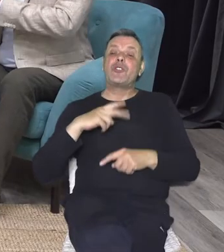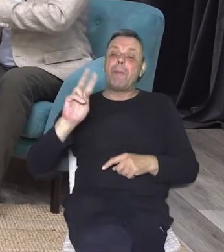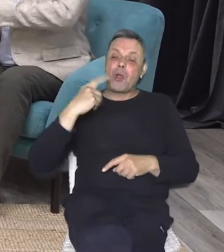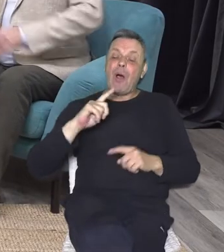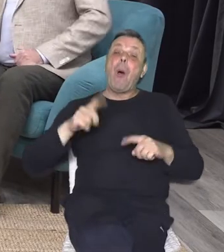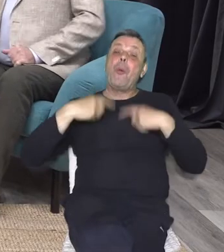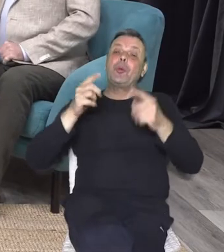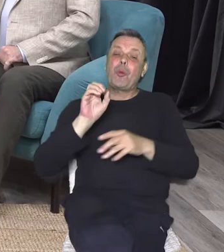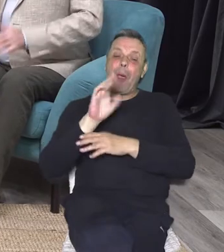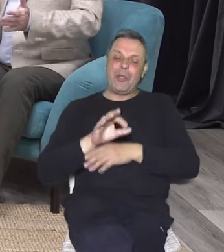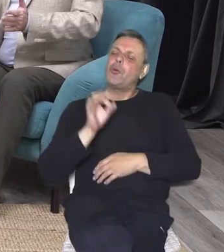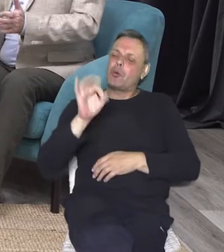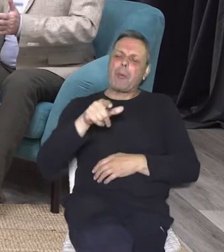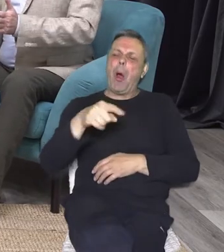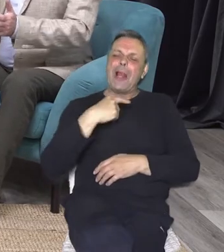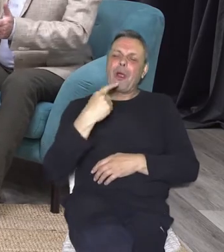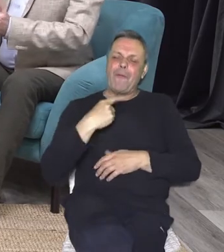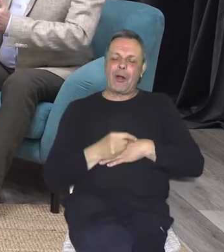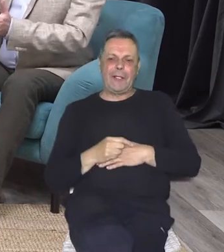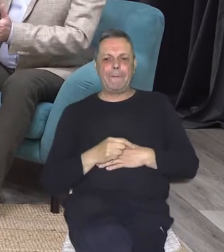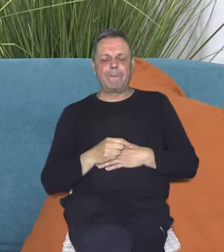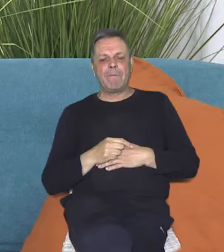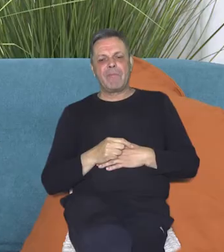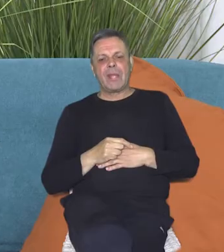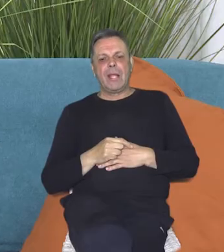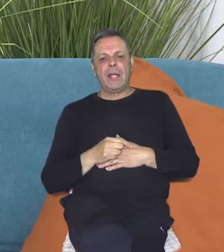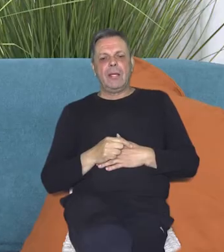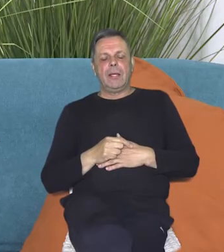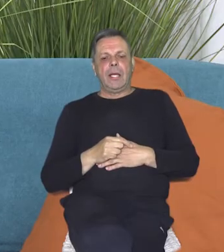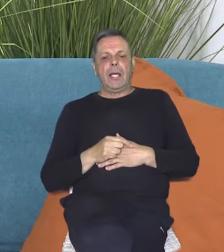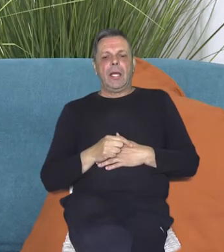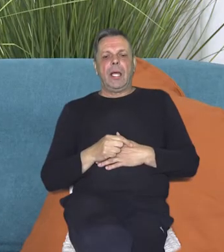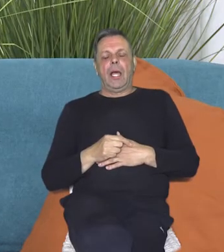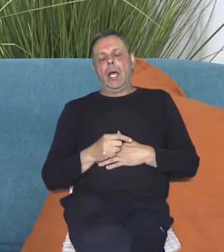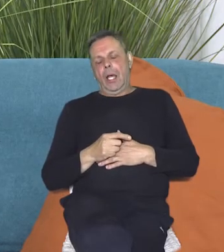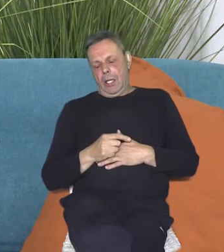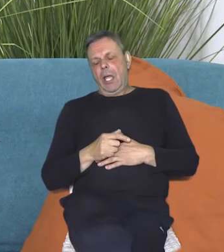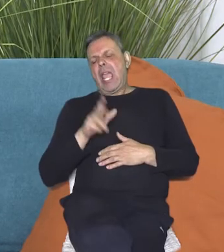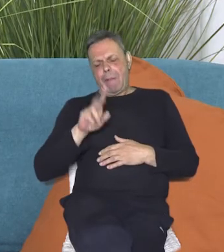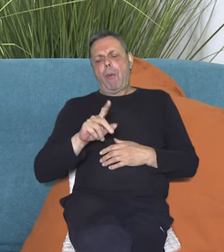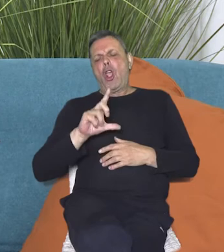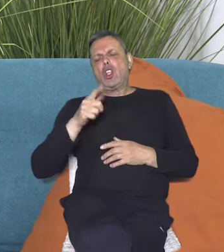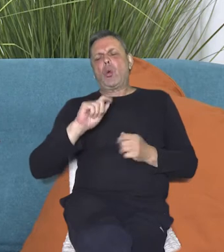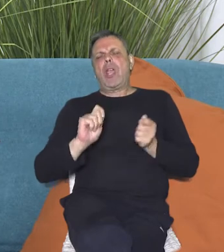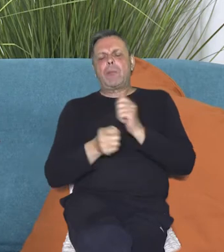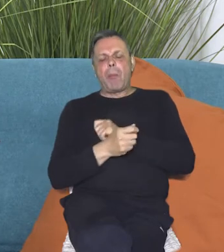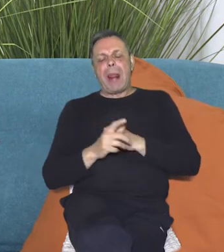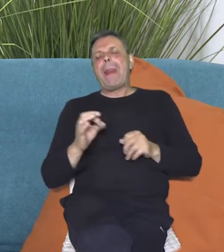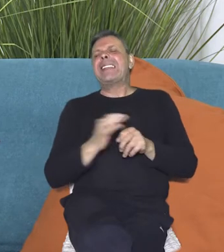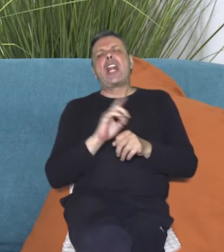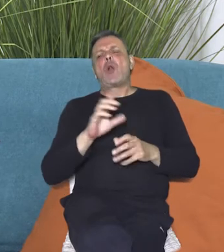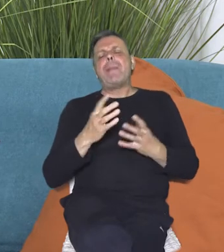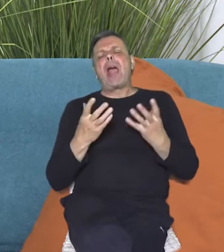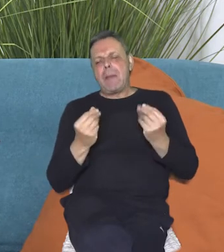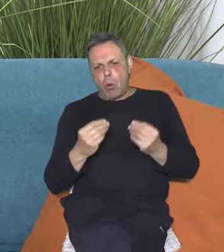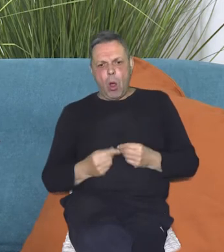pričati. Može, onda ne govori. A kako je s lupusom i sličnim bolestima? A to su degenerativne, da. Koje su, nema ih na sreću